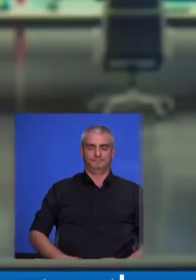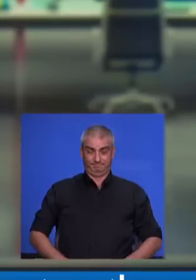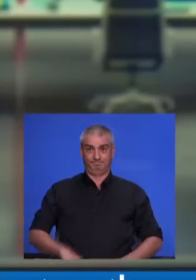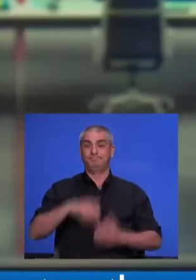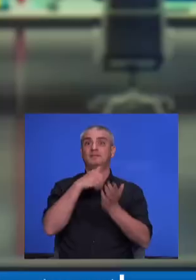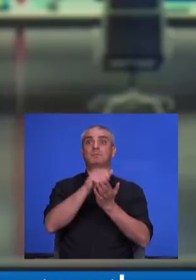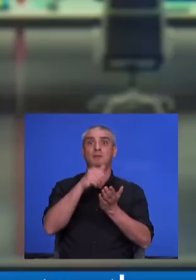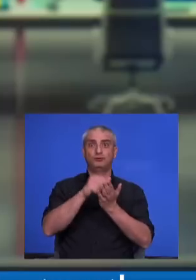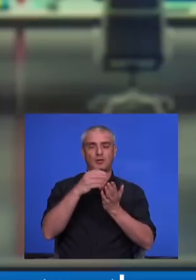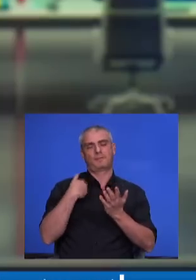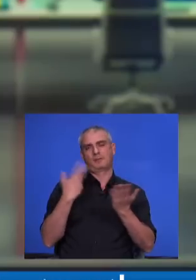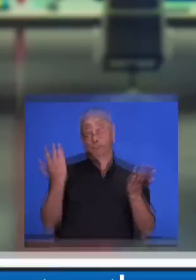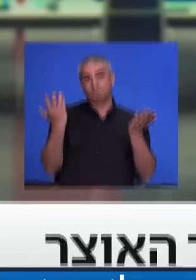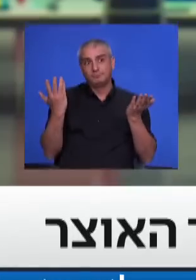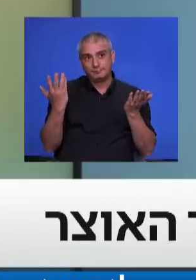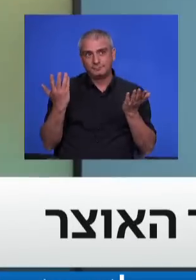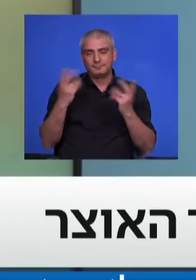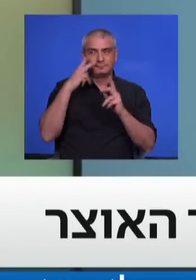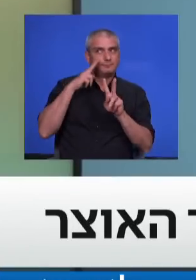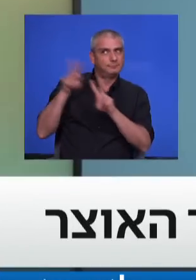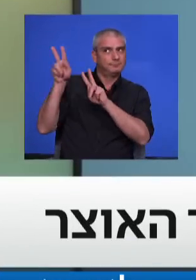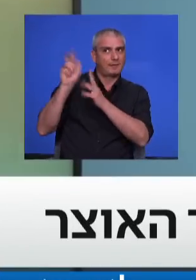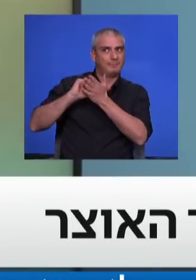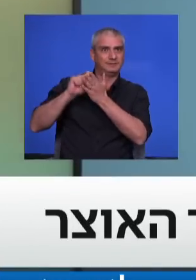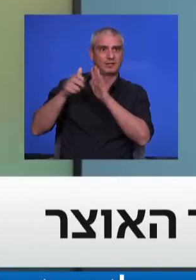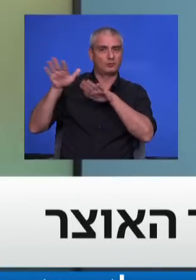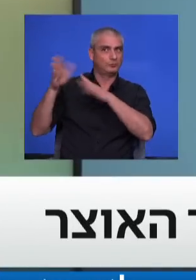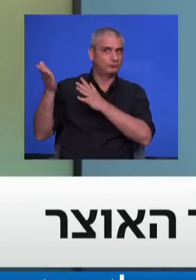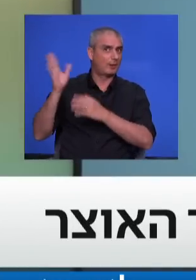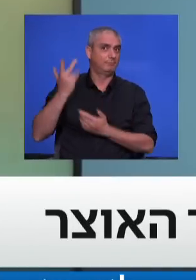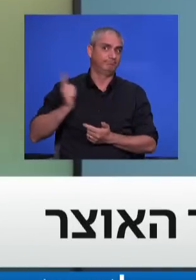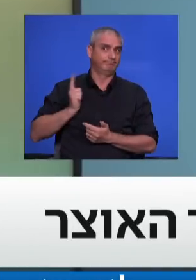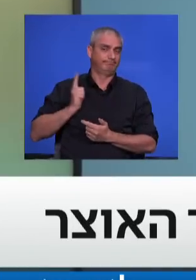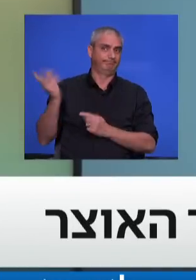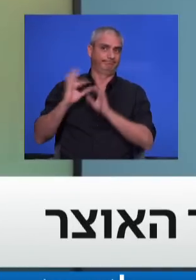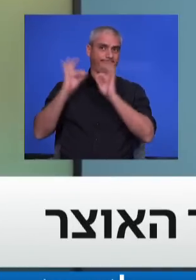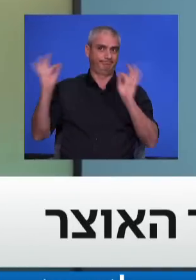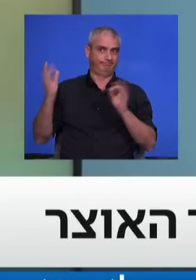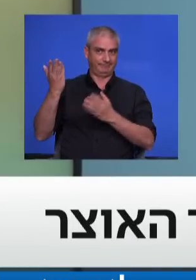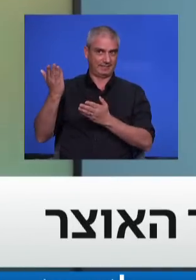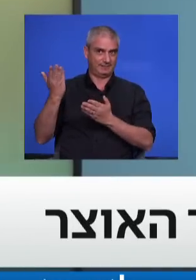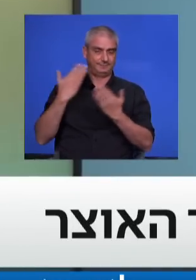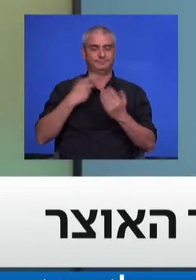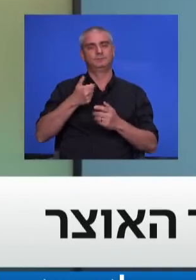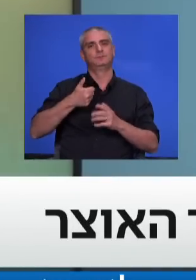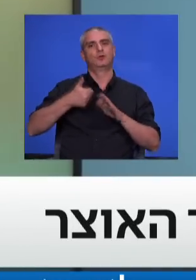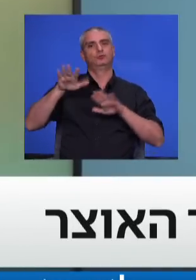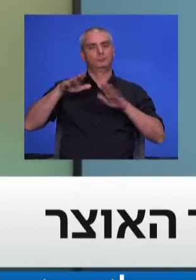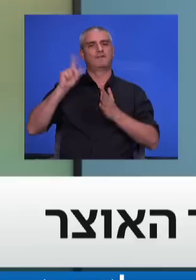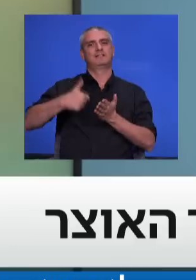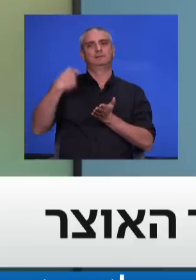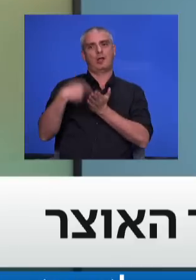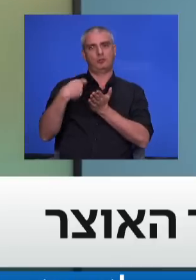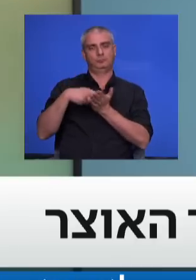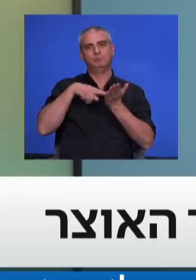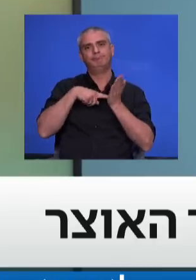ממשיכים, אנחנו כאמור עם מבט אחד הצידה, ממתינים למסיבת העיתונאים כאן בירושלים, ראש הממשלה ושר האוצר יציגו